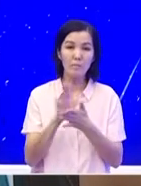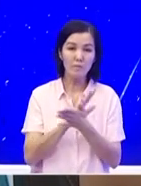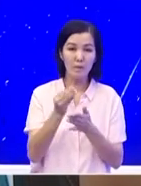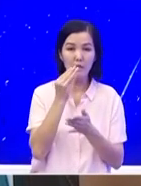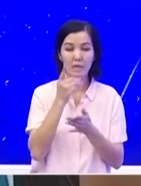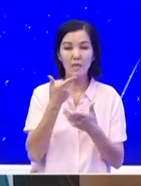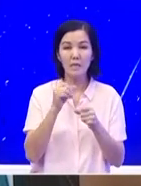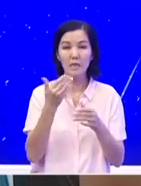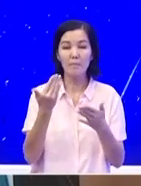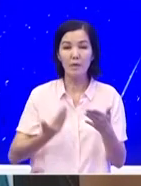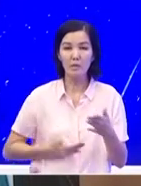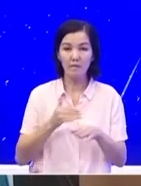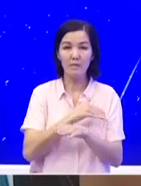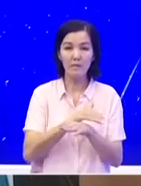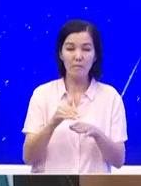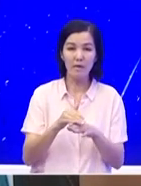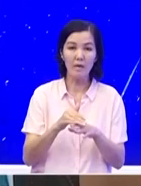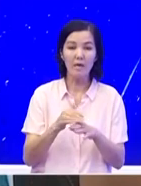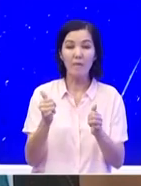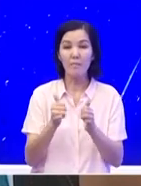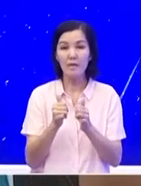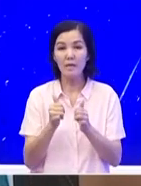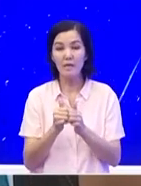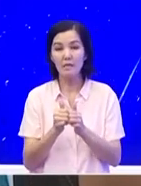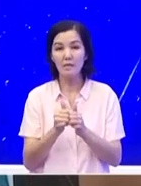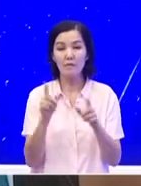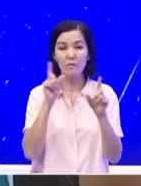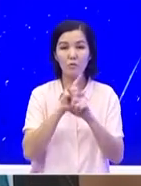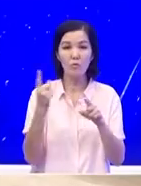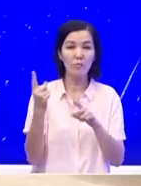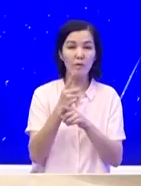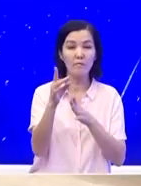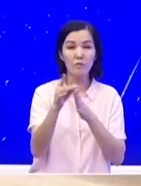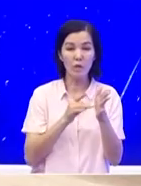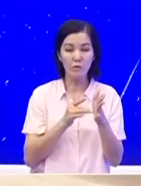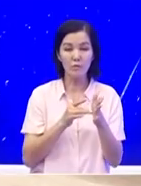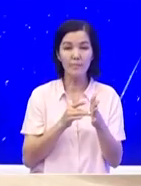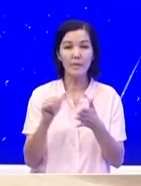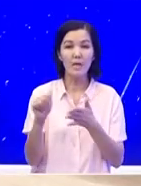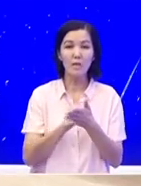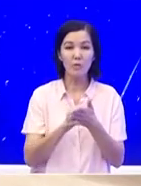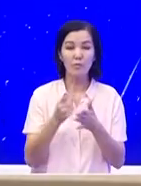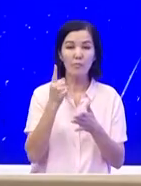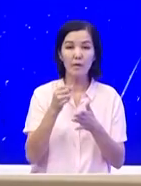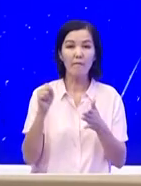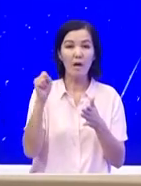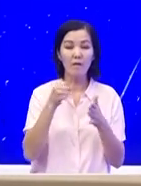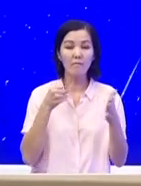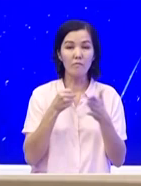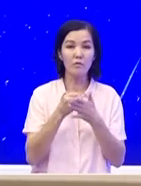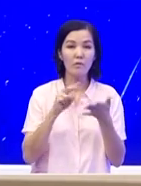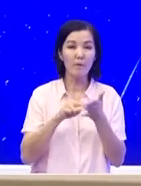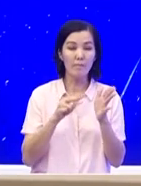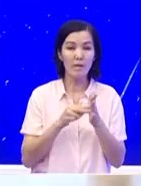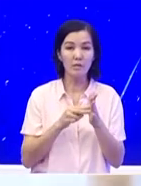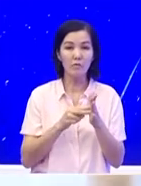семья. Дети, которые живут близко к учебному заведению, принимаются в школу в первую очередь. Прием документов ведется до 1 августа. По прогнозам